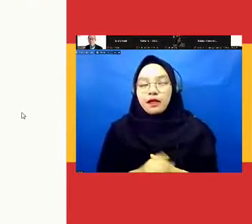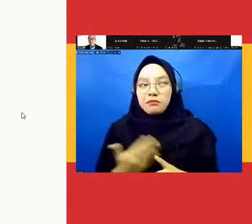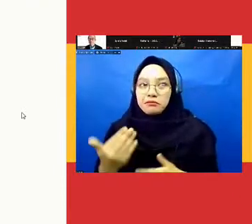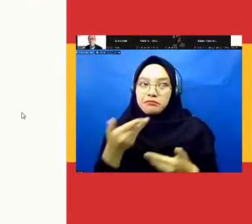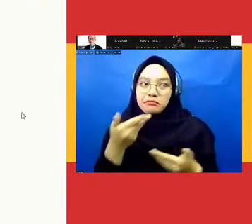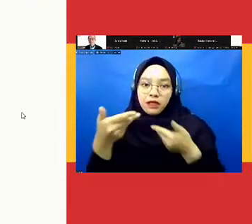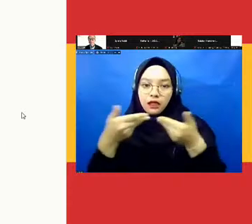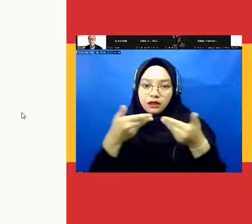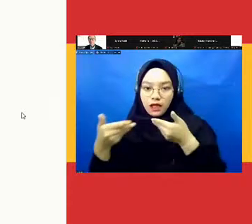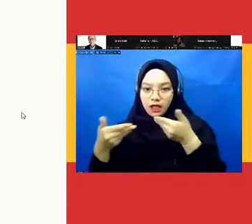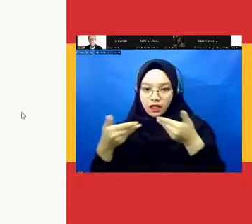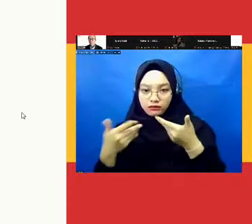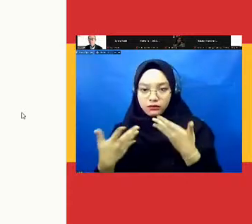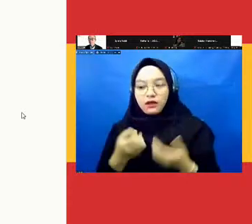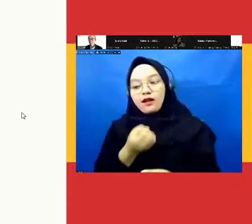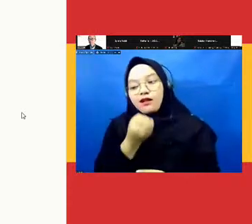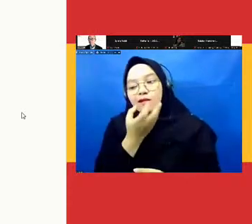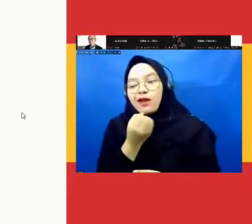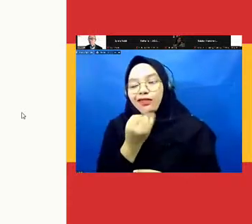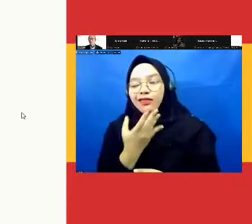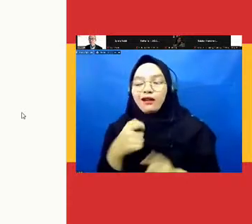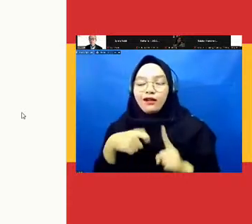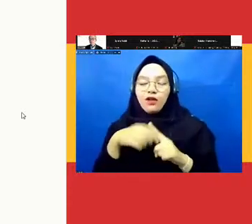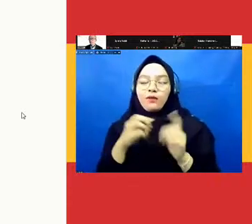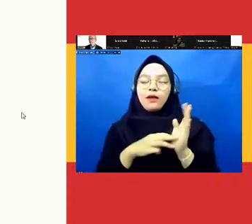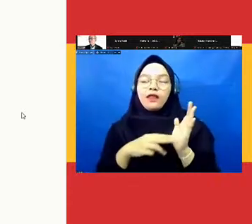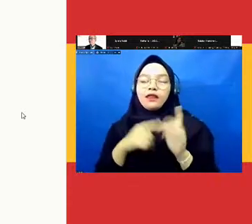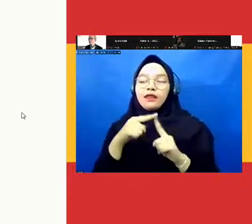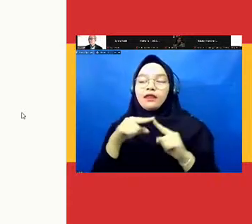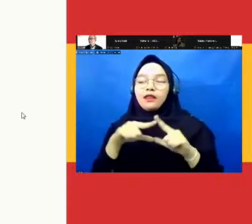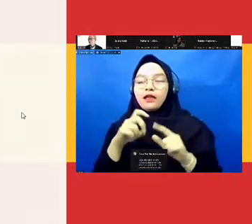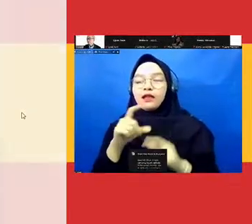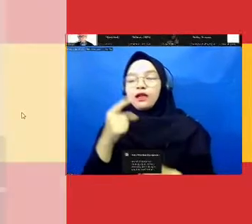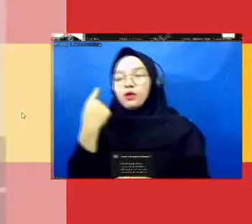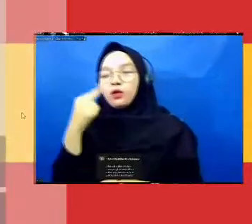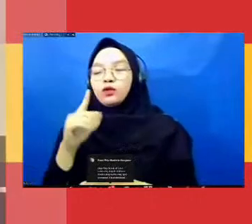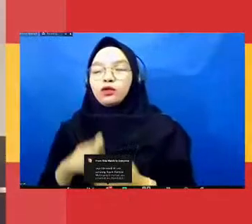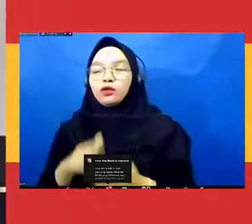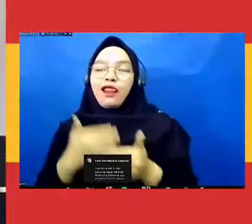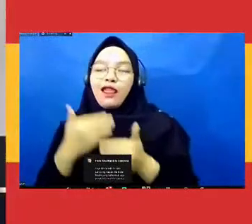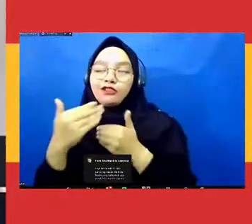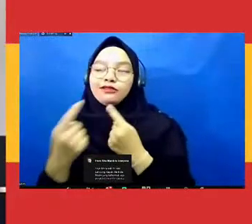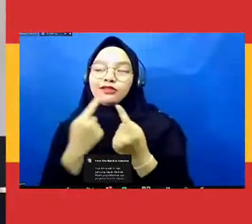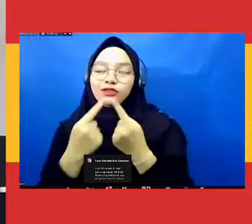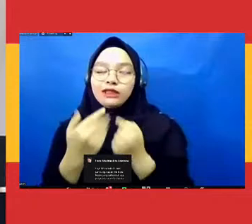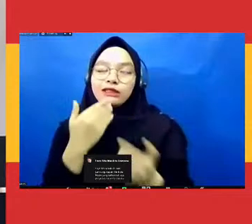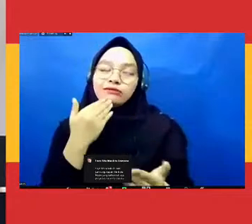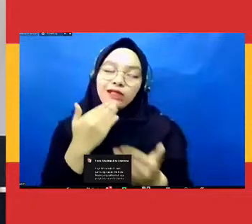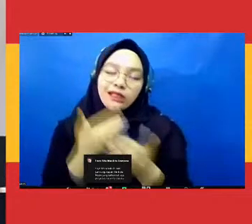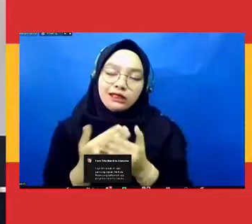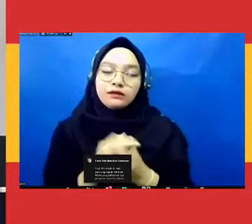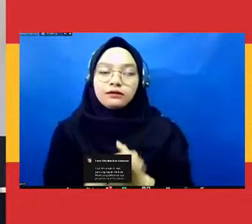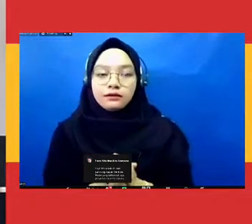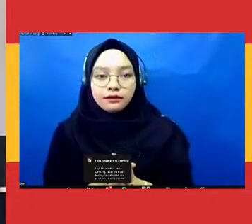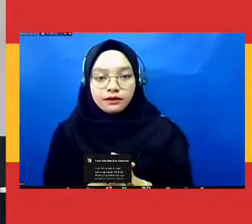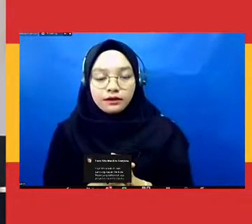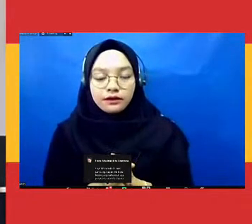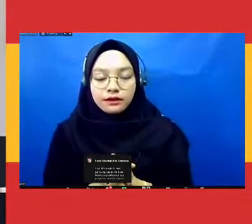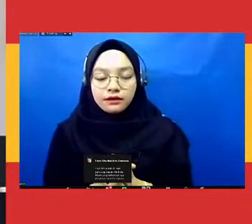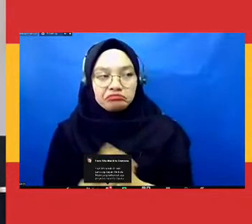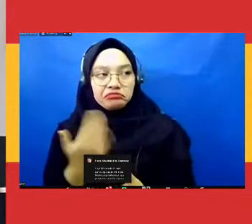kasih. Terima kasih. Thank you, Professor Chin. Jadi penjelasan yang